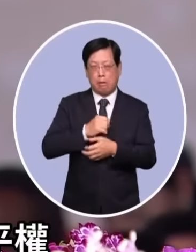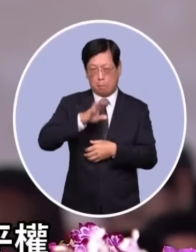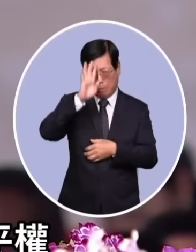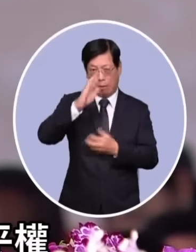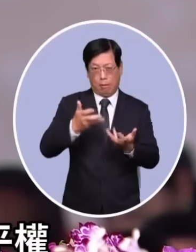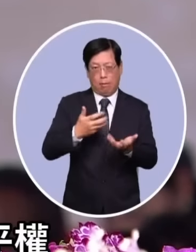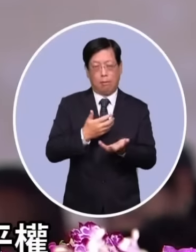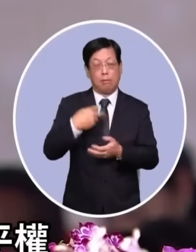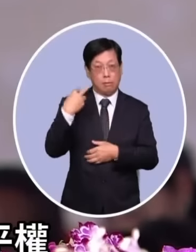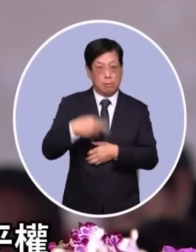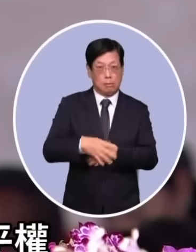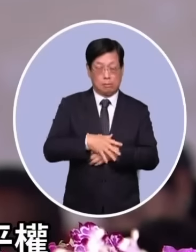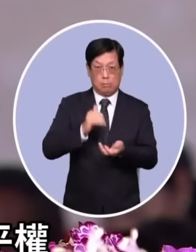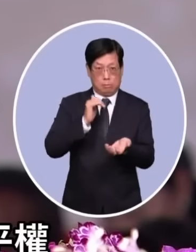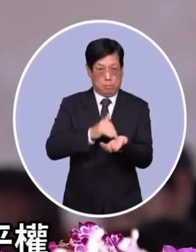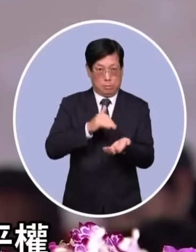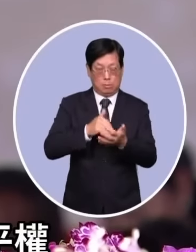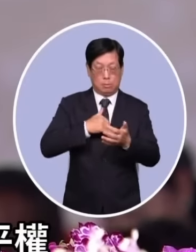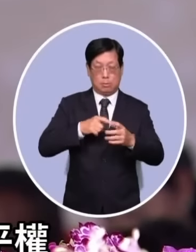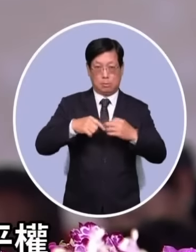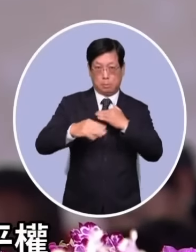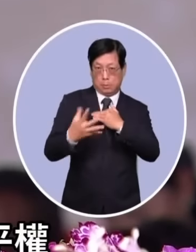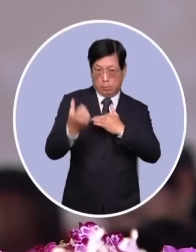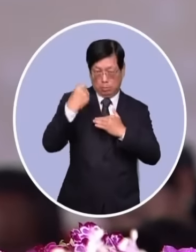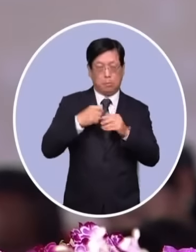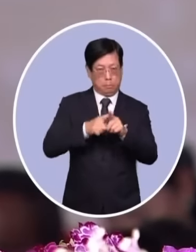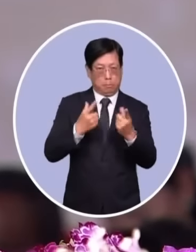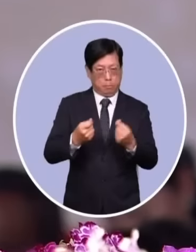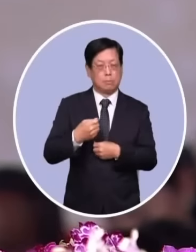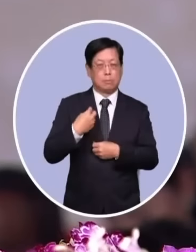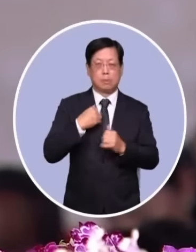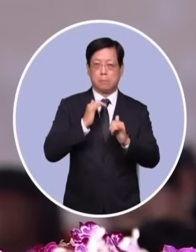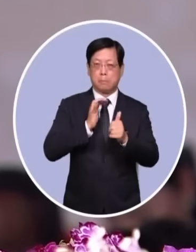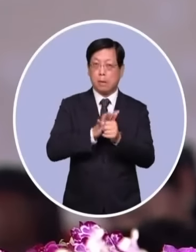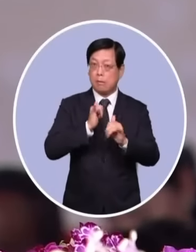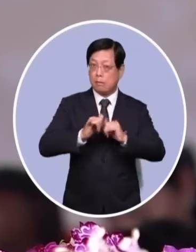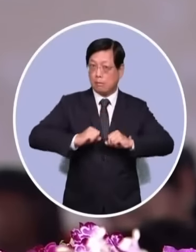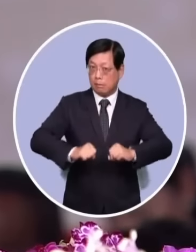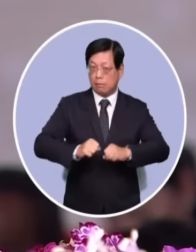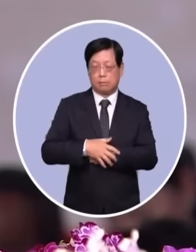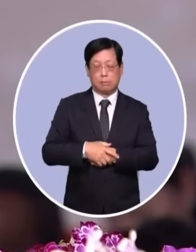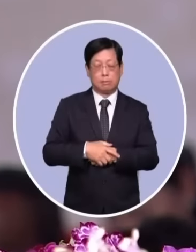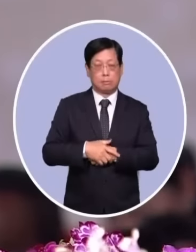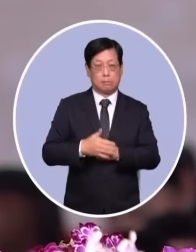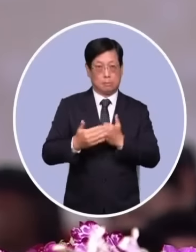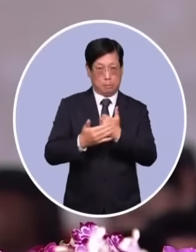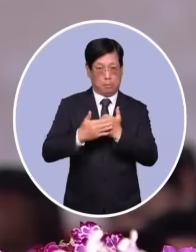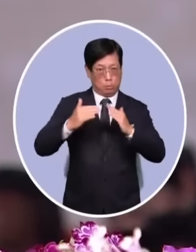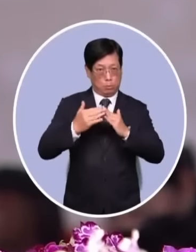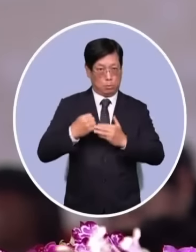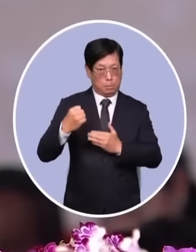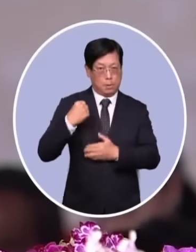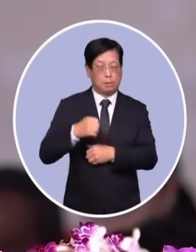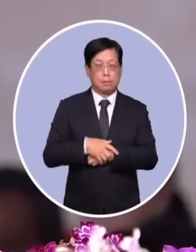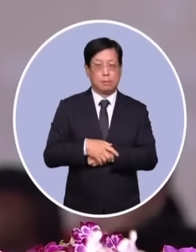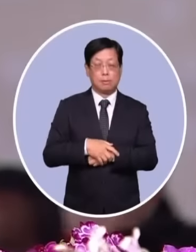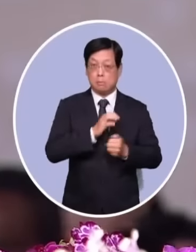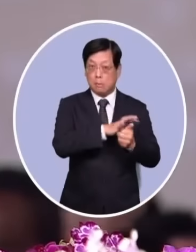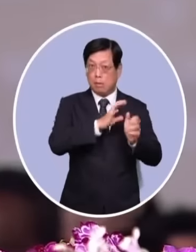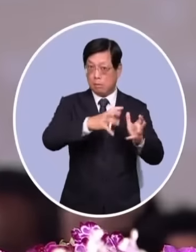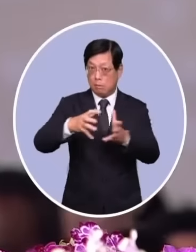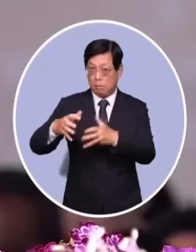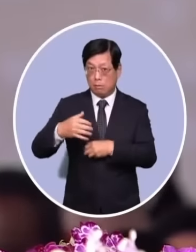实建医疗平权，让人民健康，让国家更强，让世